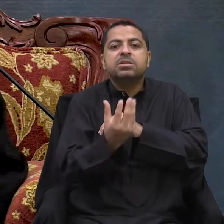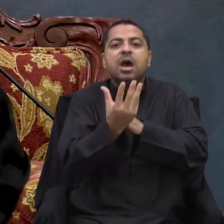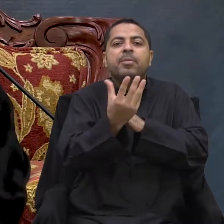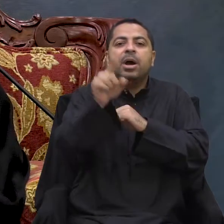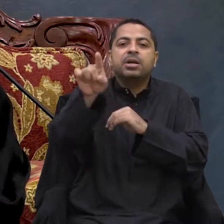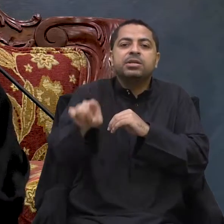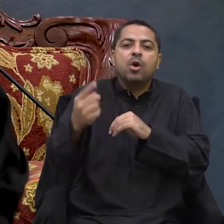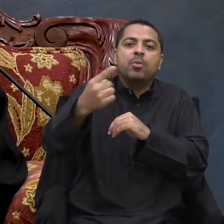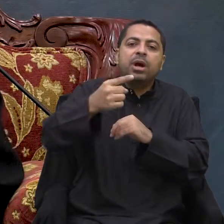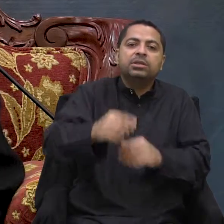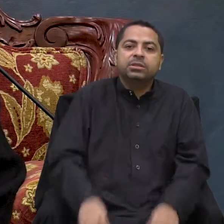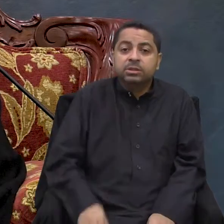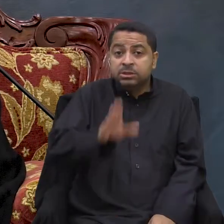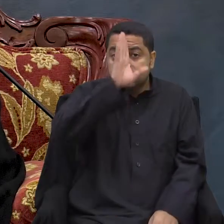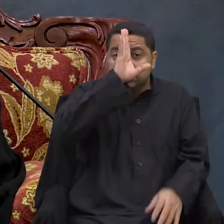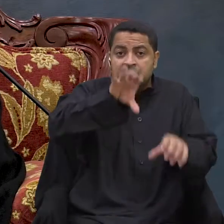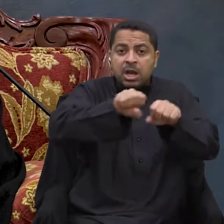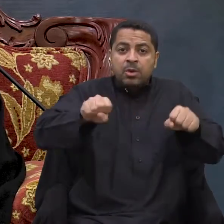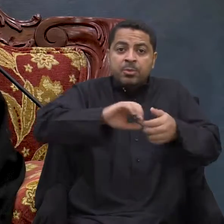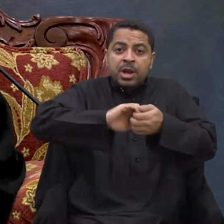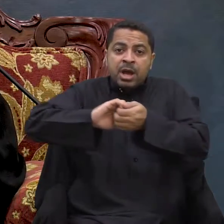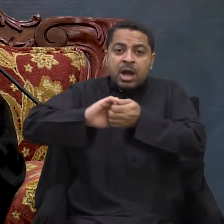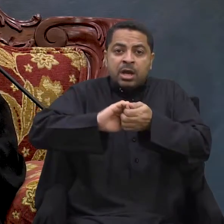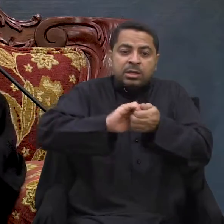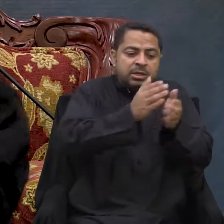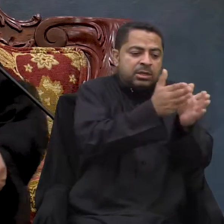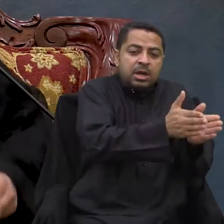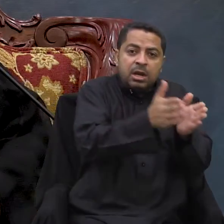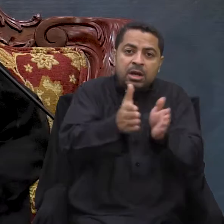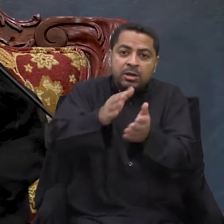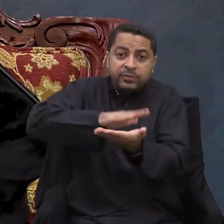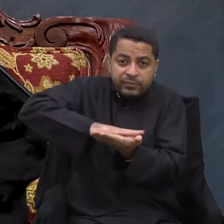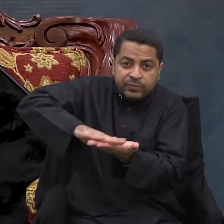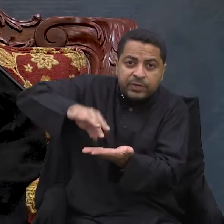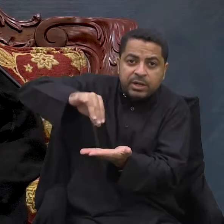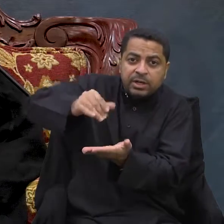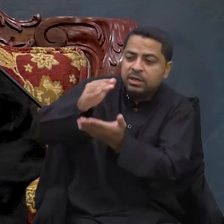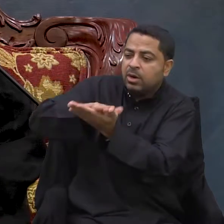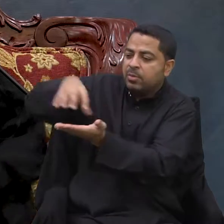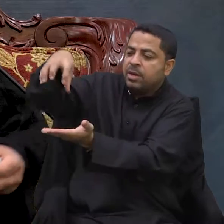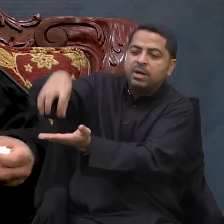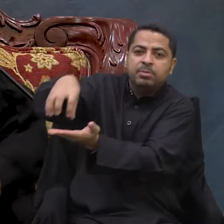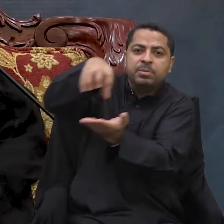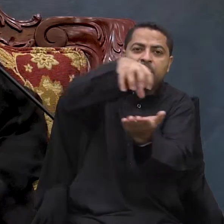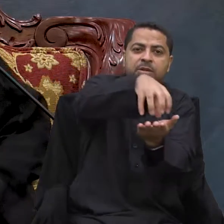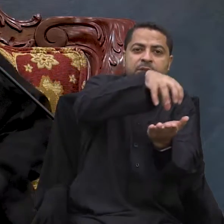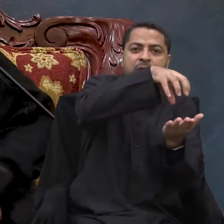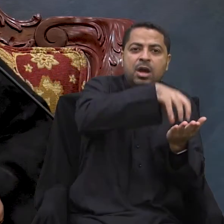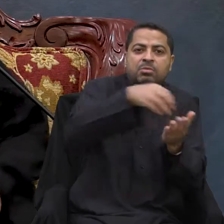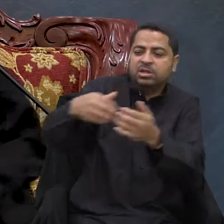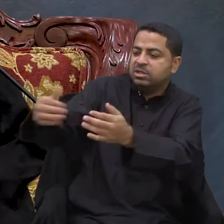صف الحسين أصحابه وصف المعسكر الآخر جندهم، خيب